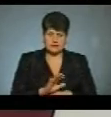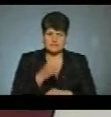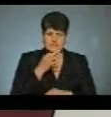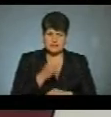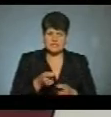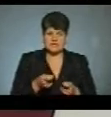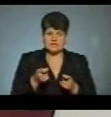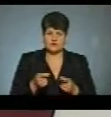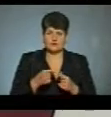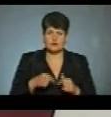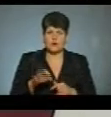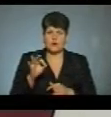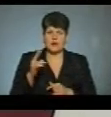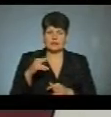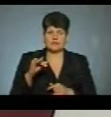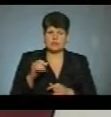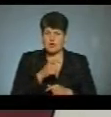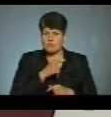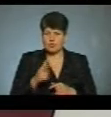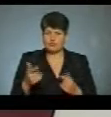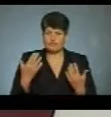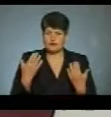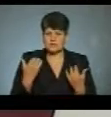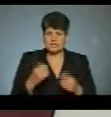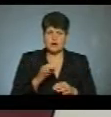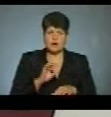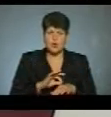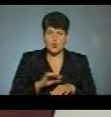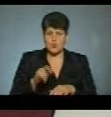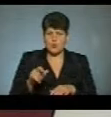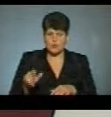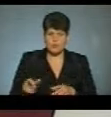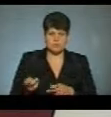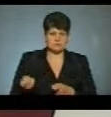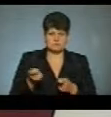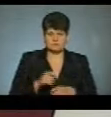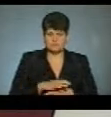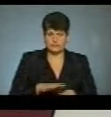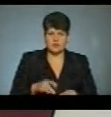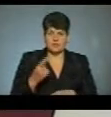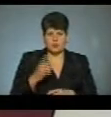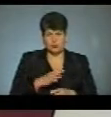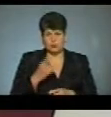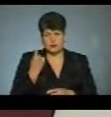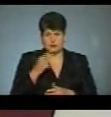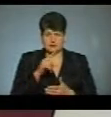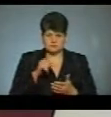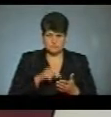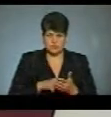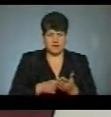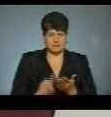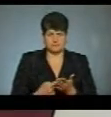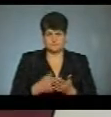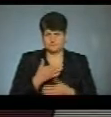Дивоняк. За її словами, протягом вихідних хворих із підтвердженим COVID-19 не надходило. Була одна з підозрою, яка не